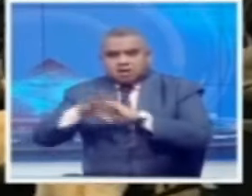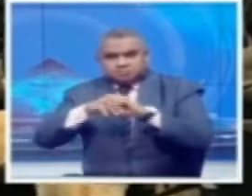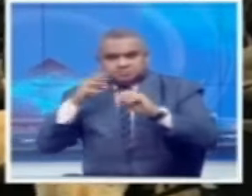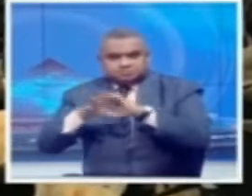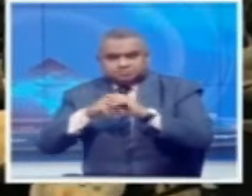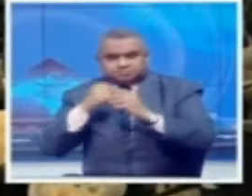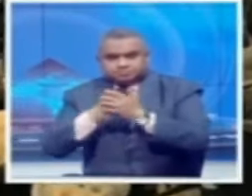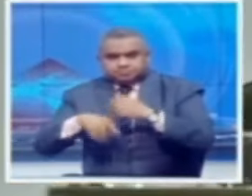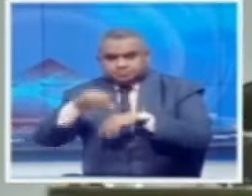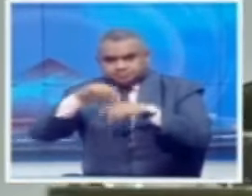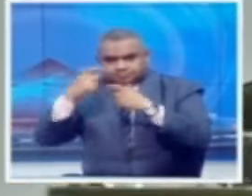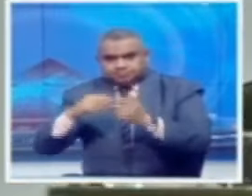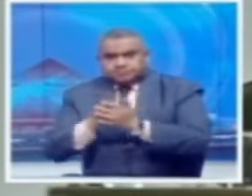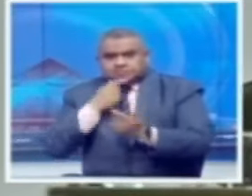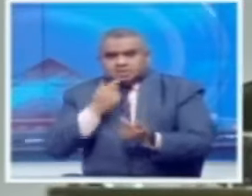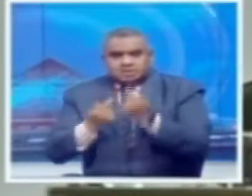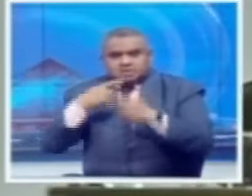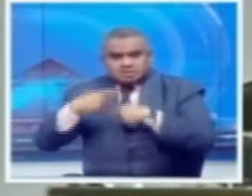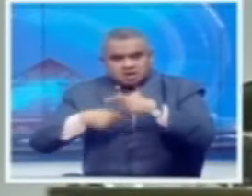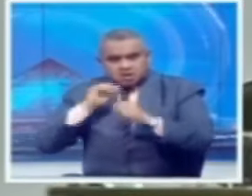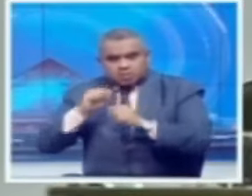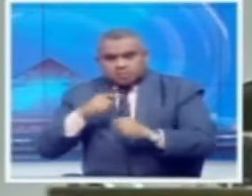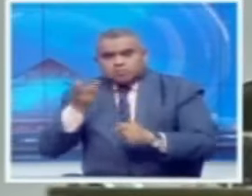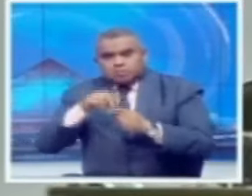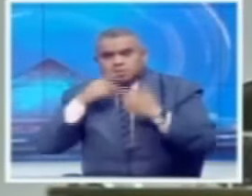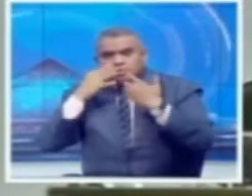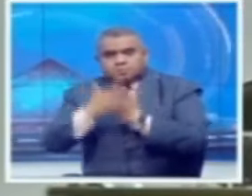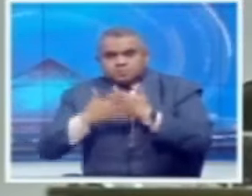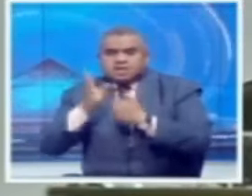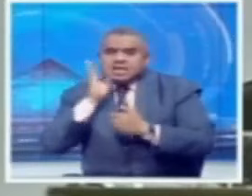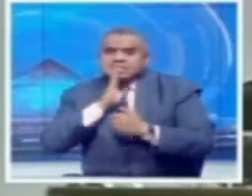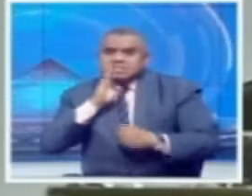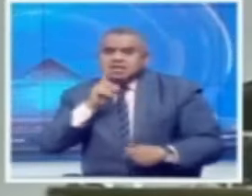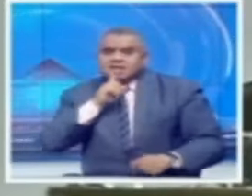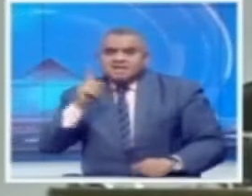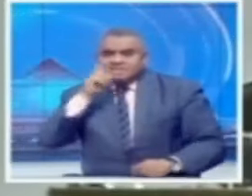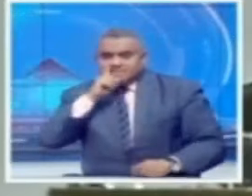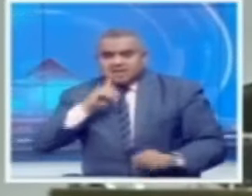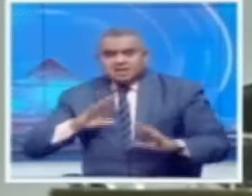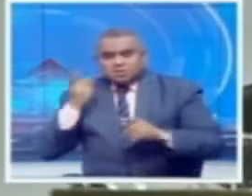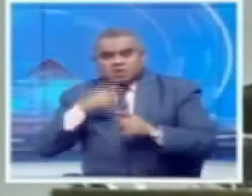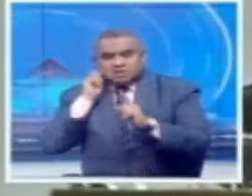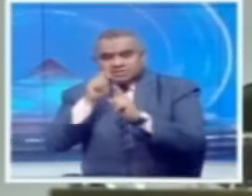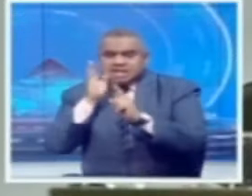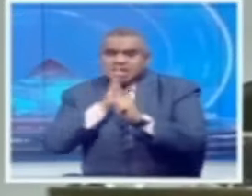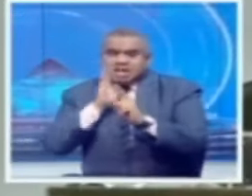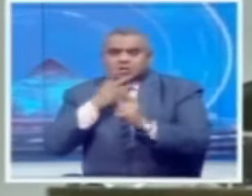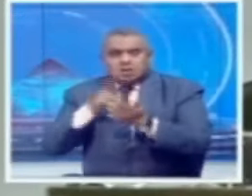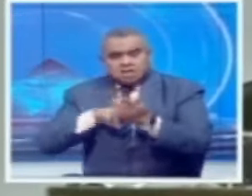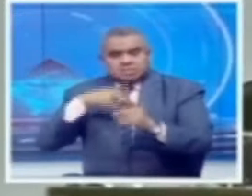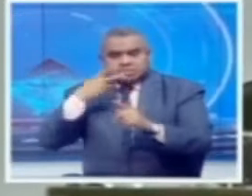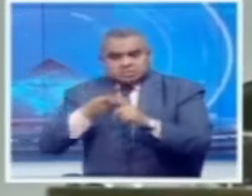خلال الممارسات الزراعية المستدامة، ومشروع التعليم الفني والتأهيل المهني، وكذلك التعاقد